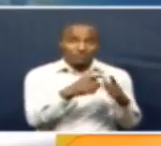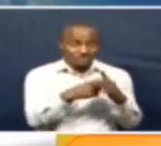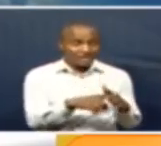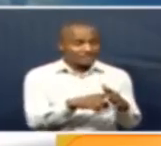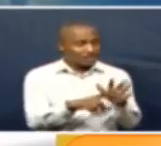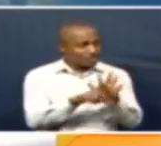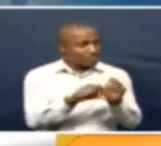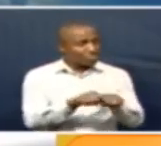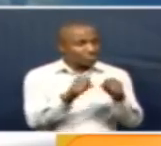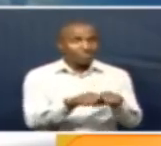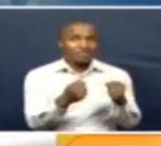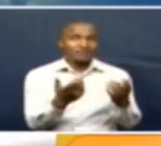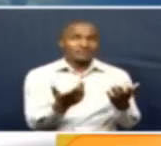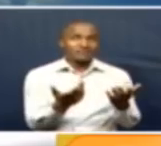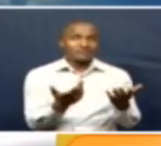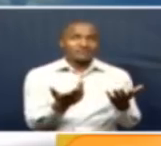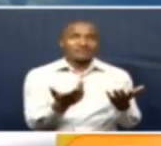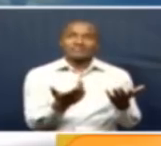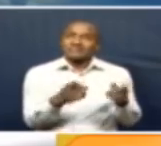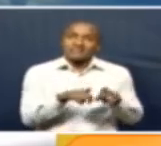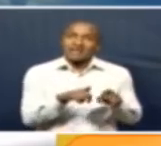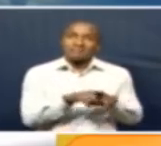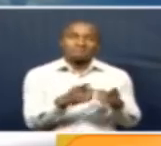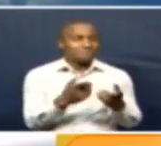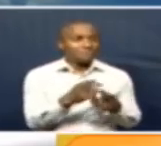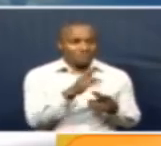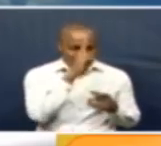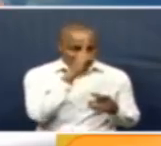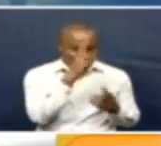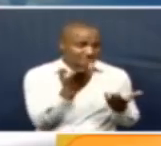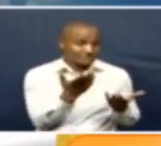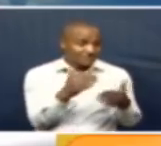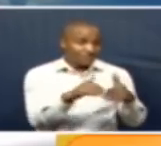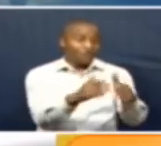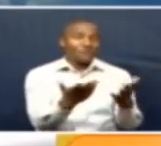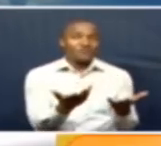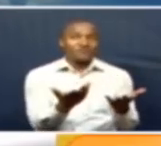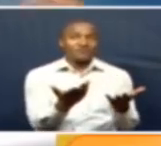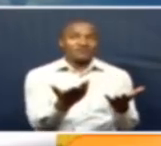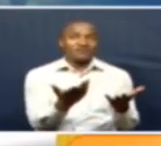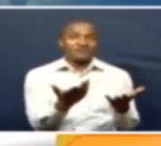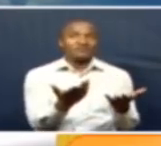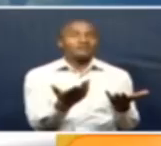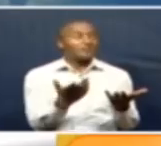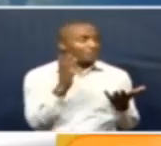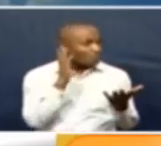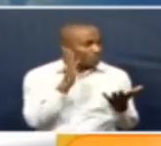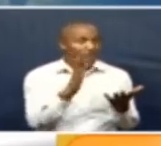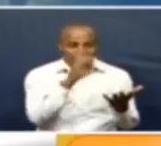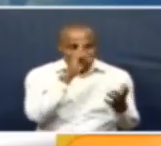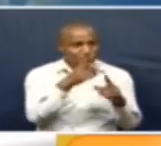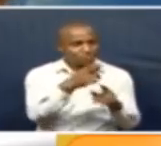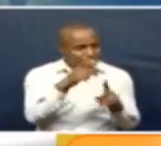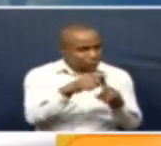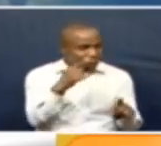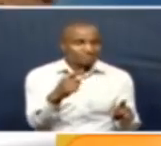ya Kenya, ni kama unafunja, unagonga-gonga mlango police station ufunguliwe, maana hakuna saa ile utakosa na ukose kuchukuliwa na polisi. So